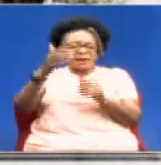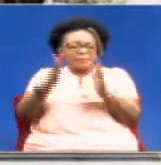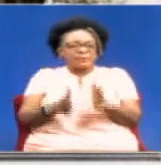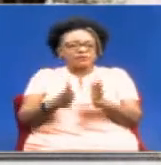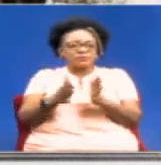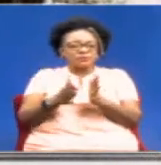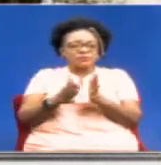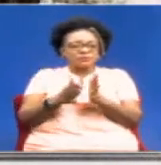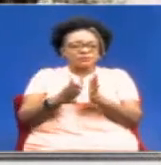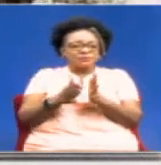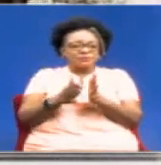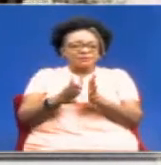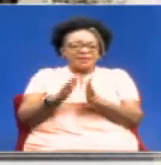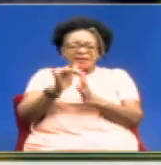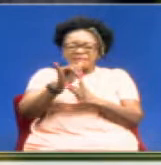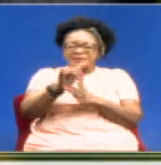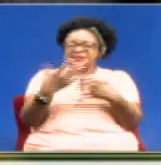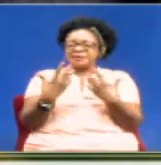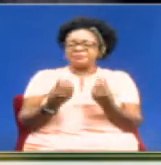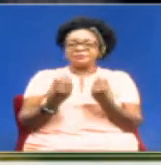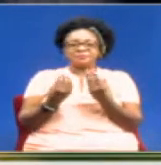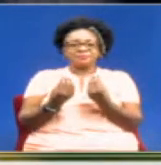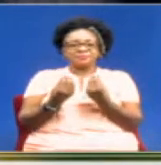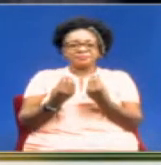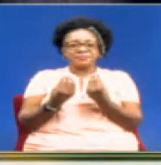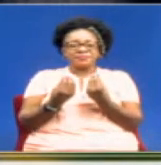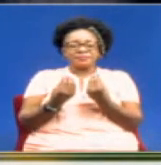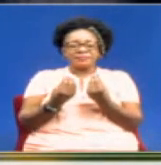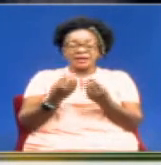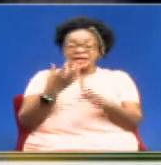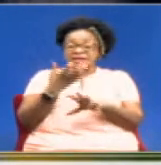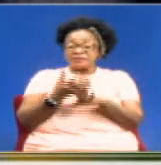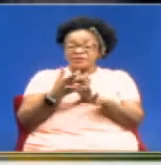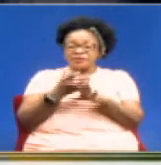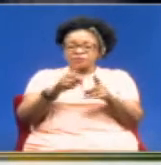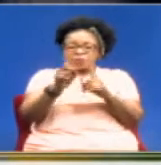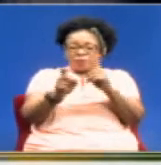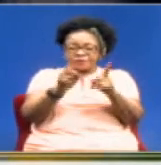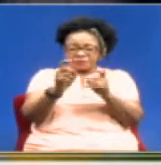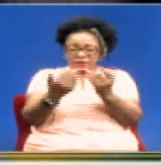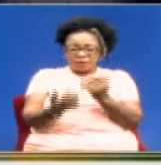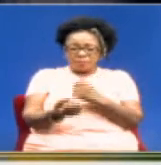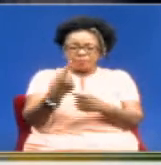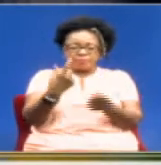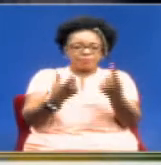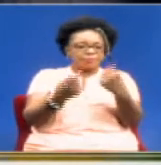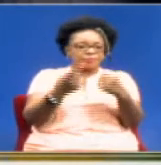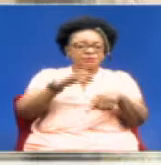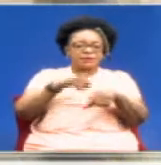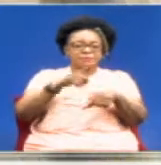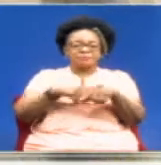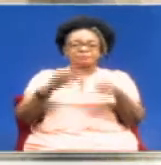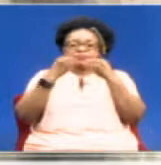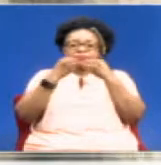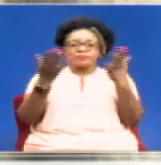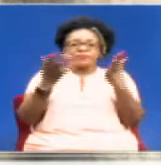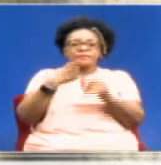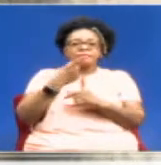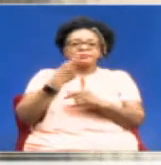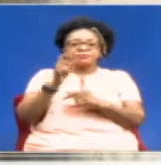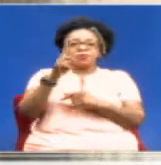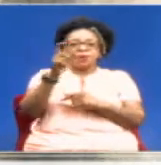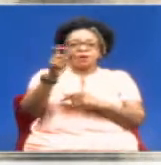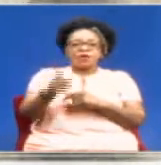gray hair. Yes, ni simple sana. Maswali magumu hata zaidi yanaibuka baada ya taarifa kuibuka kuwa mmoja wa